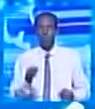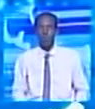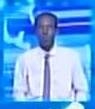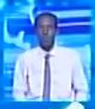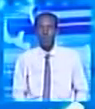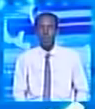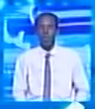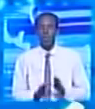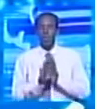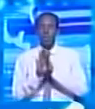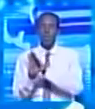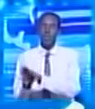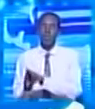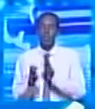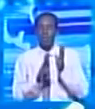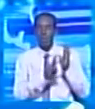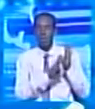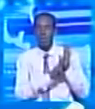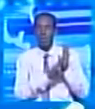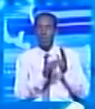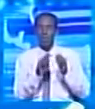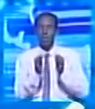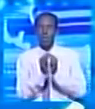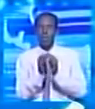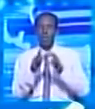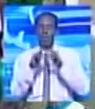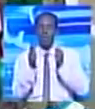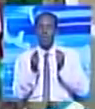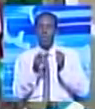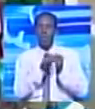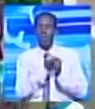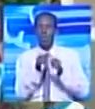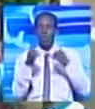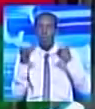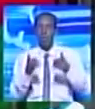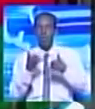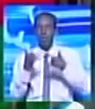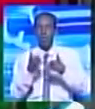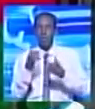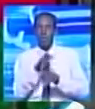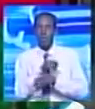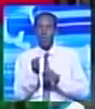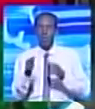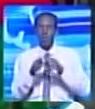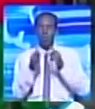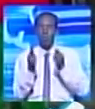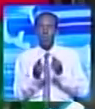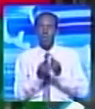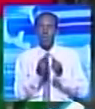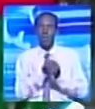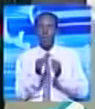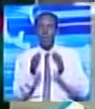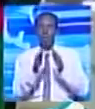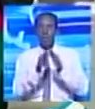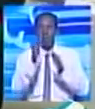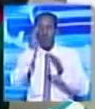Tout à fait autre chose, 17 entraîneurs de football, dont 10 hommes en charge des équipes d'élite et 5 éducateurs de l'école